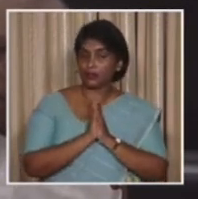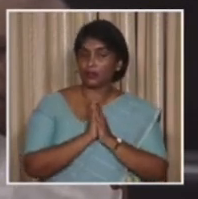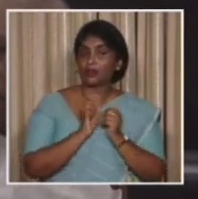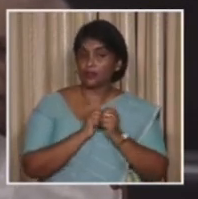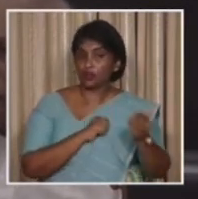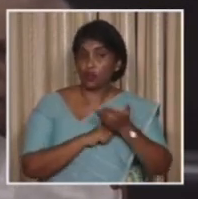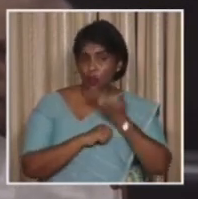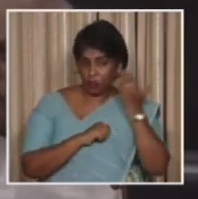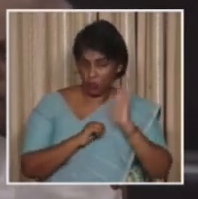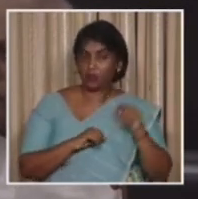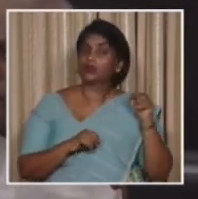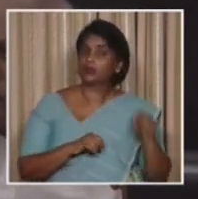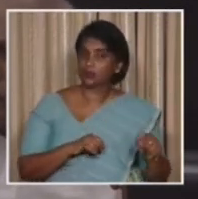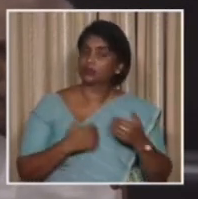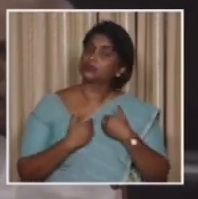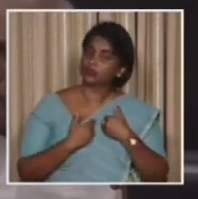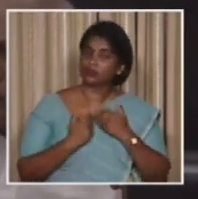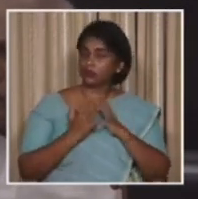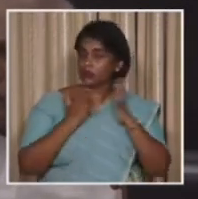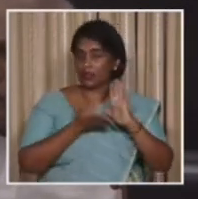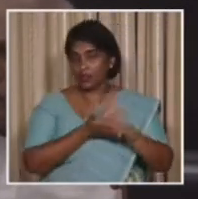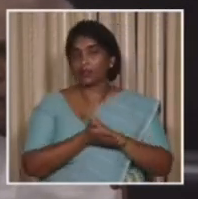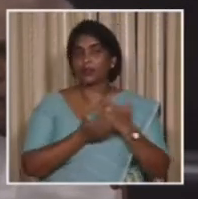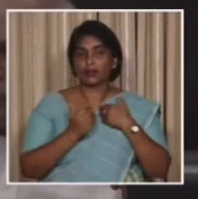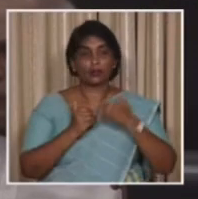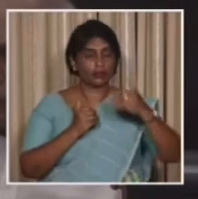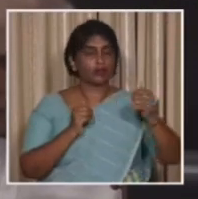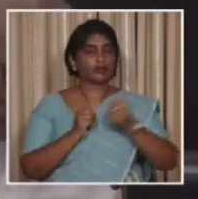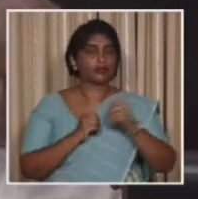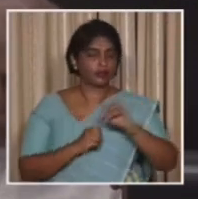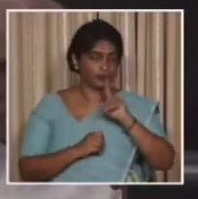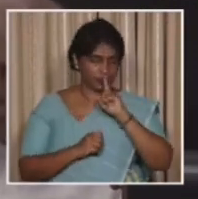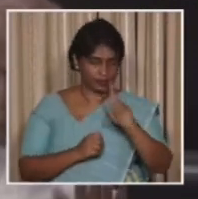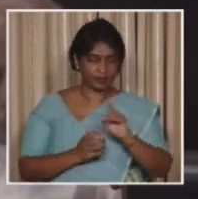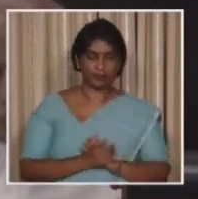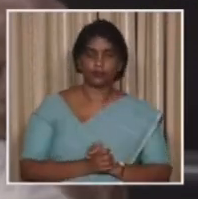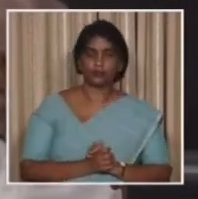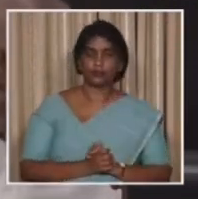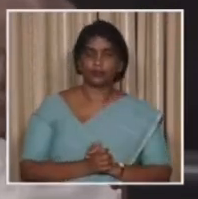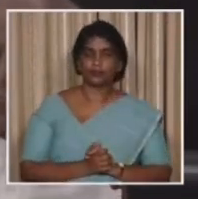කරන්න පුළුවන් වුණා. ඒකෙන් අපි ප්‍රයෝජනය අරගෙන ඉදිරියට යමු කියලා ප්‍රකාශ කරනවා.